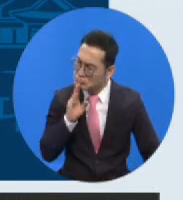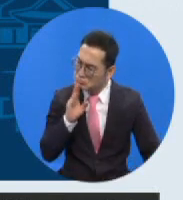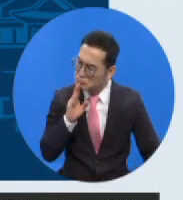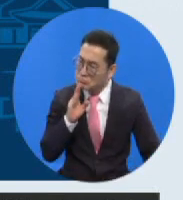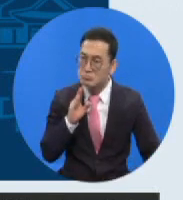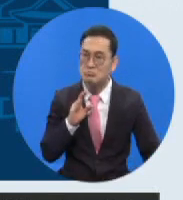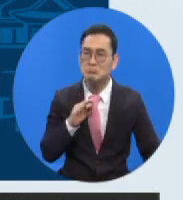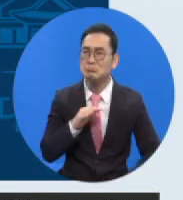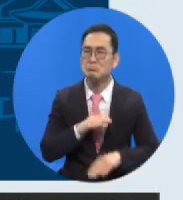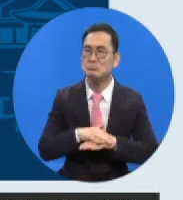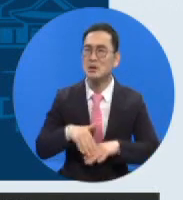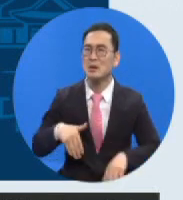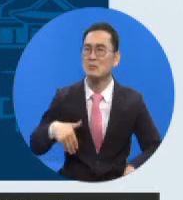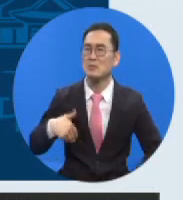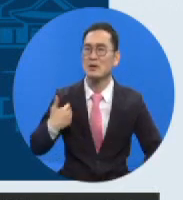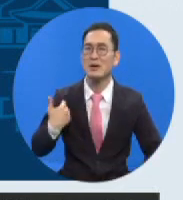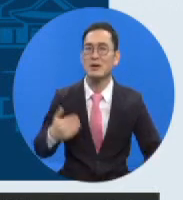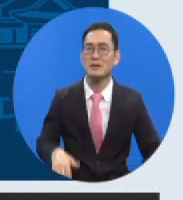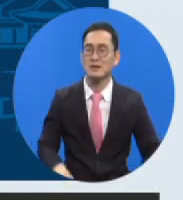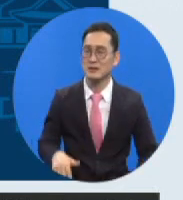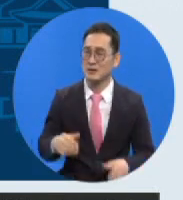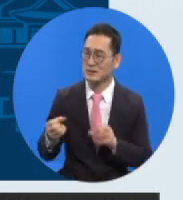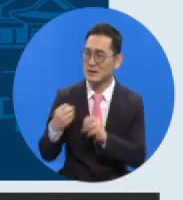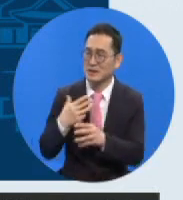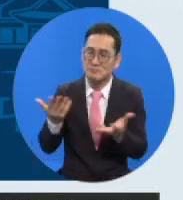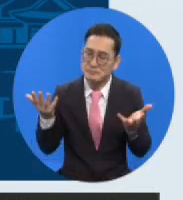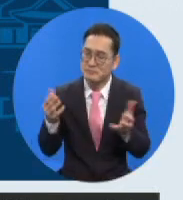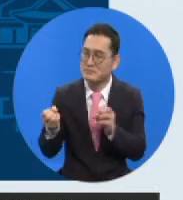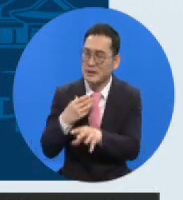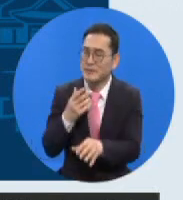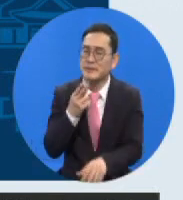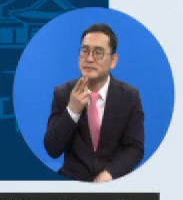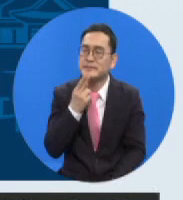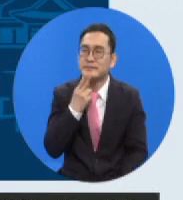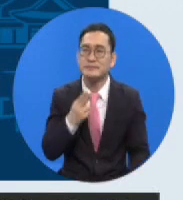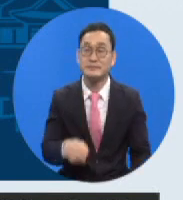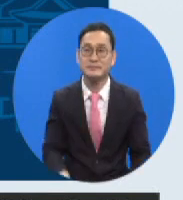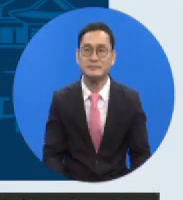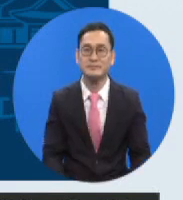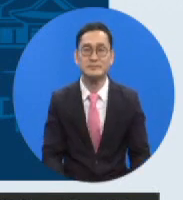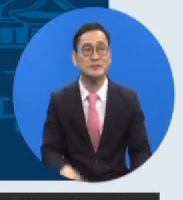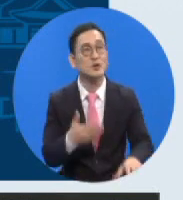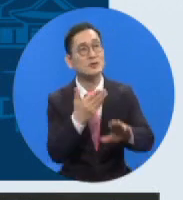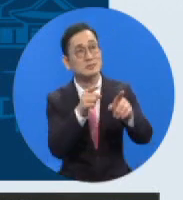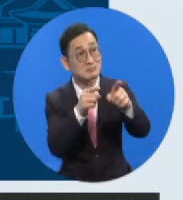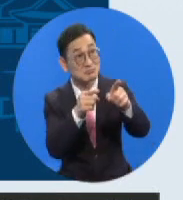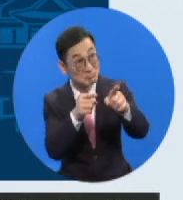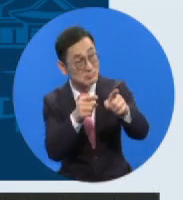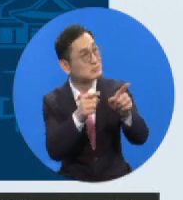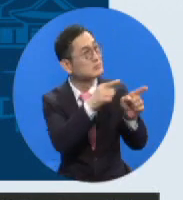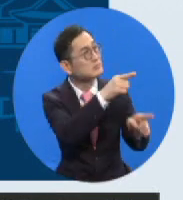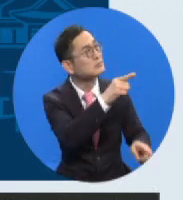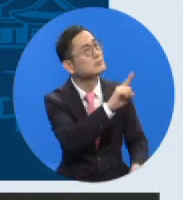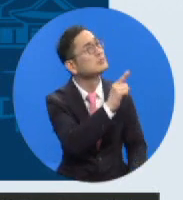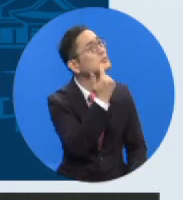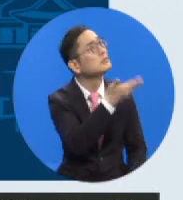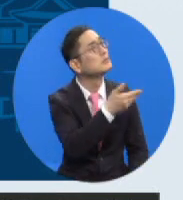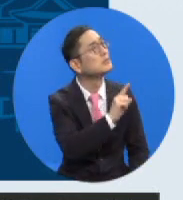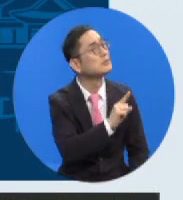아닌지 모른다. 입장 낼 것이 없다. 그래서 또 다른 청와대 관계자에게 우리 기자가 물어봤습니다.